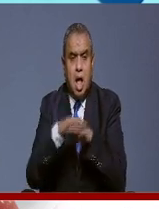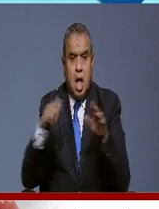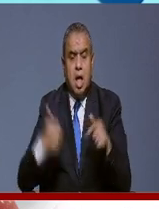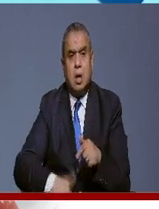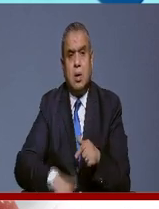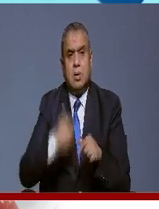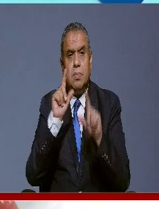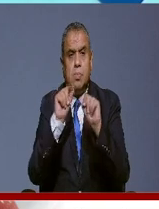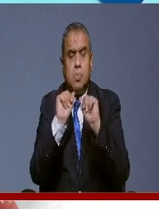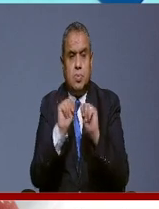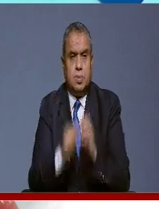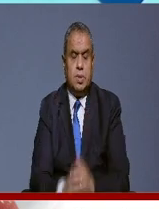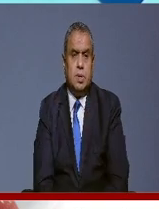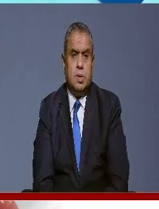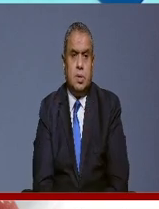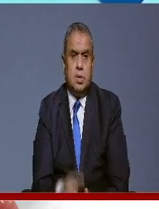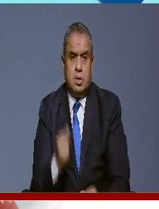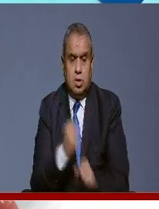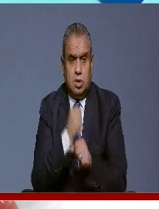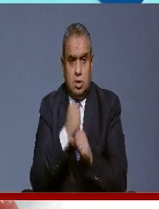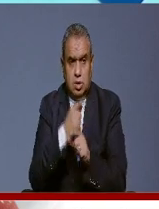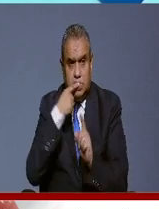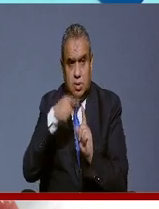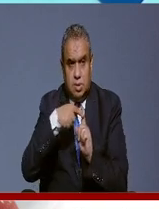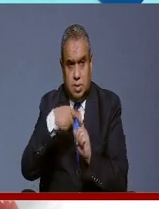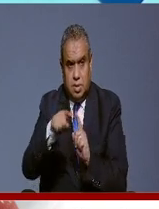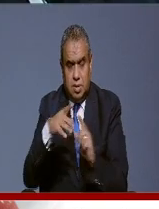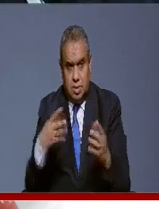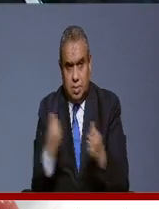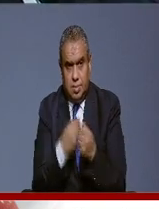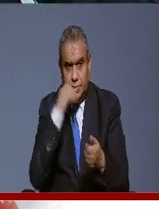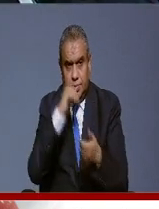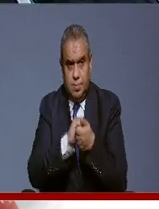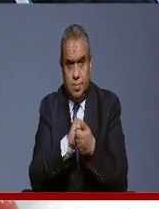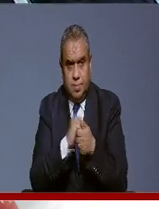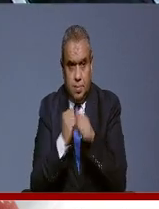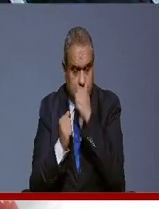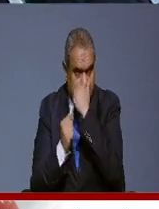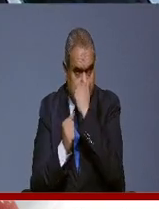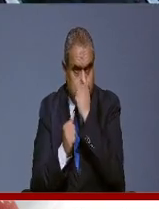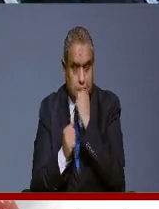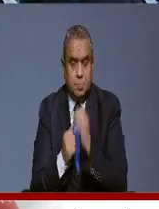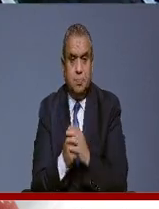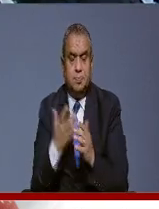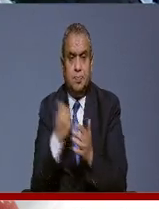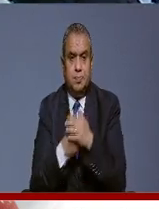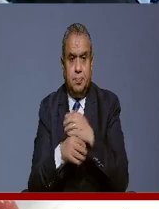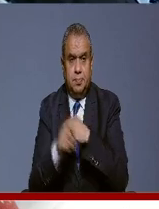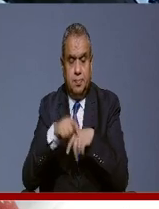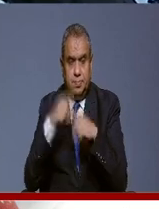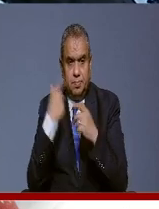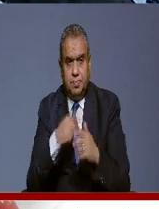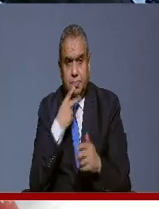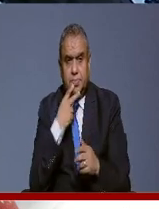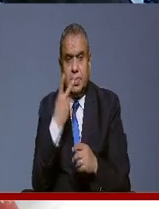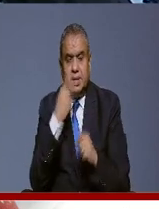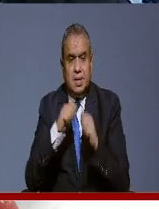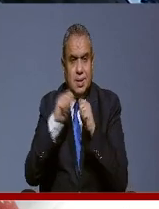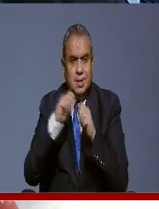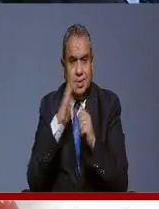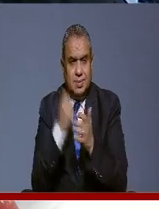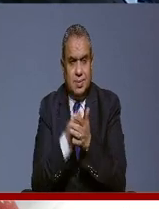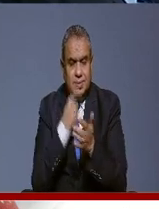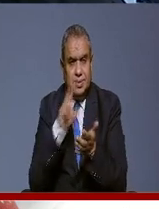إحنا برضو يعني بنتقدم إن شاء الله، هنخش يا فندم يعني ناخد 2 مليون متر صناعي بإذن الله سواء